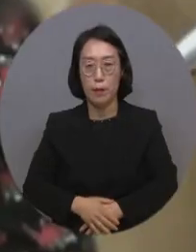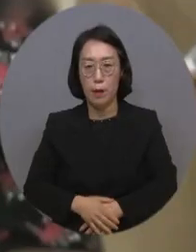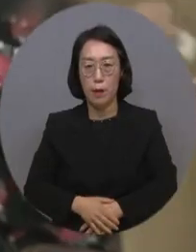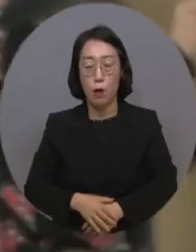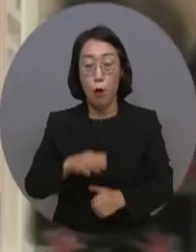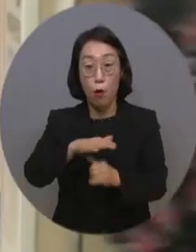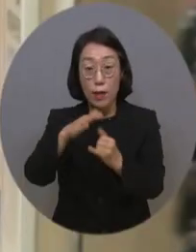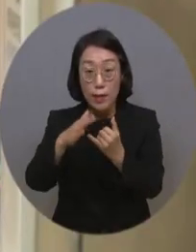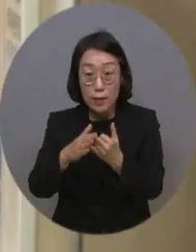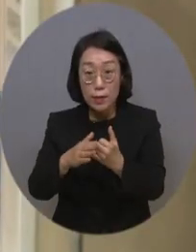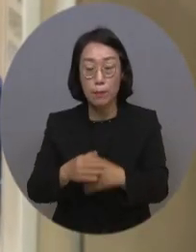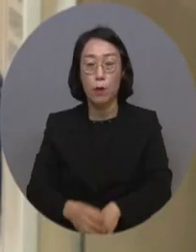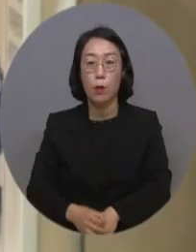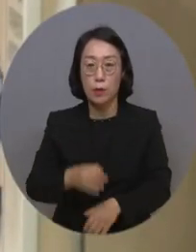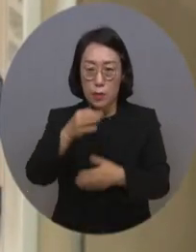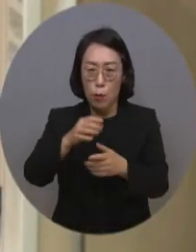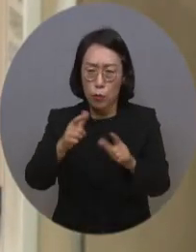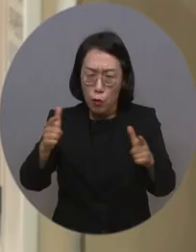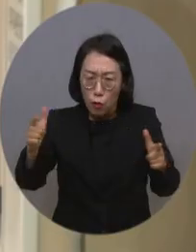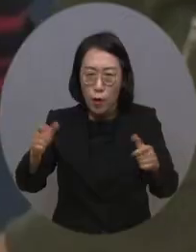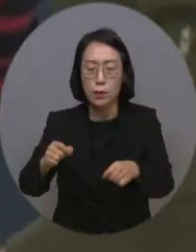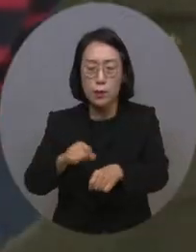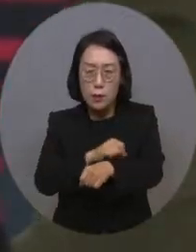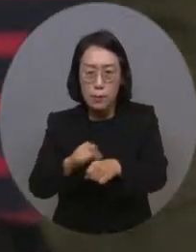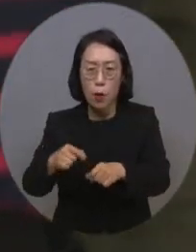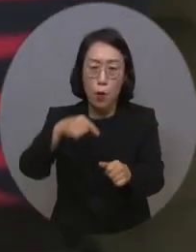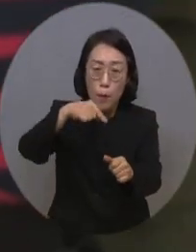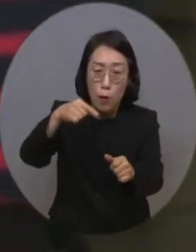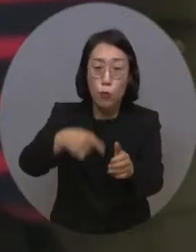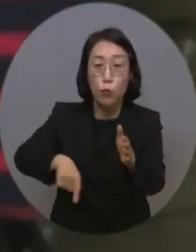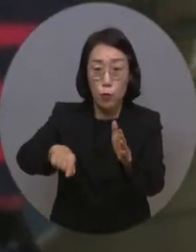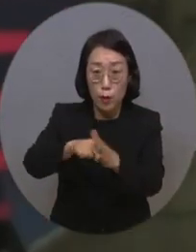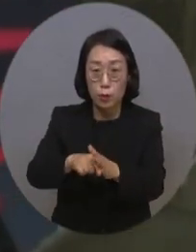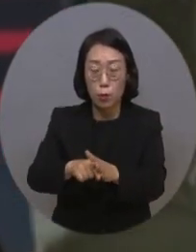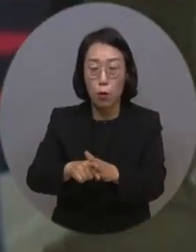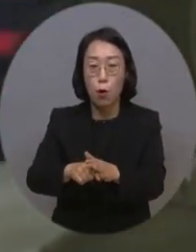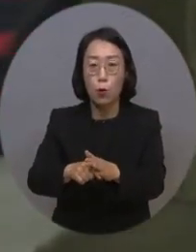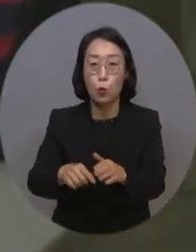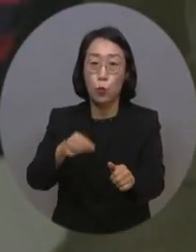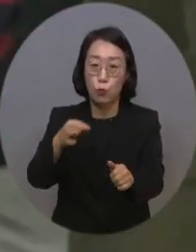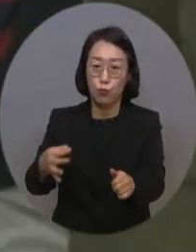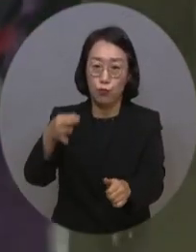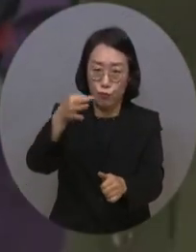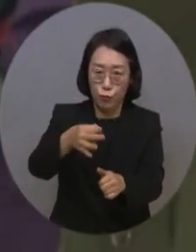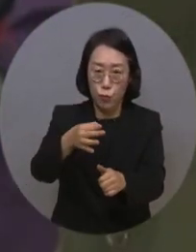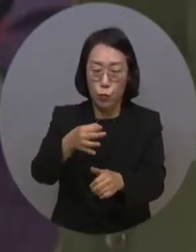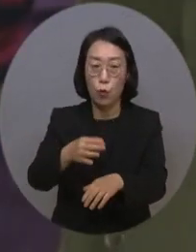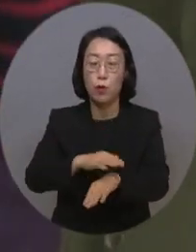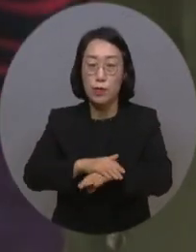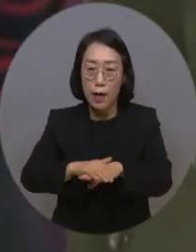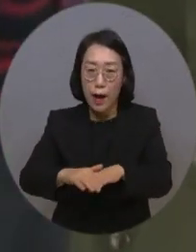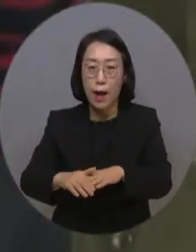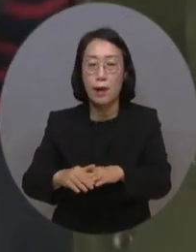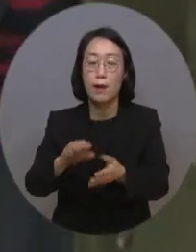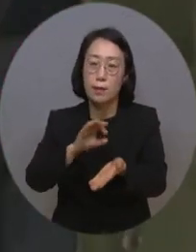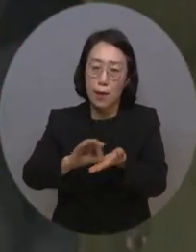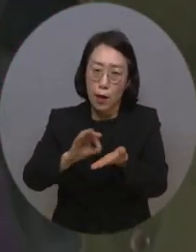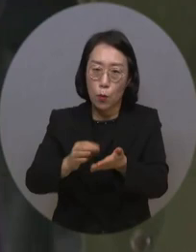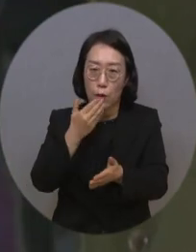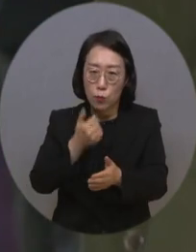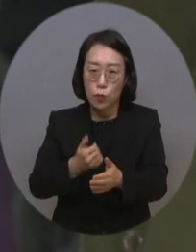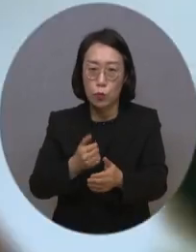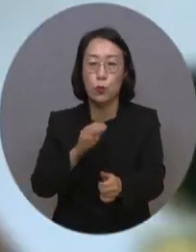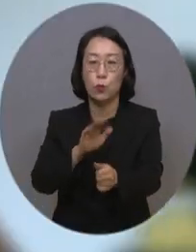재원 영유아가 연령과 수요에 맞는 특별활동을 할 수 있도록 특별활동비 상한을 유연하게 적용하도록 할